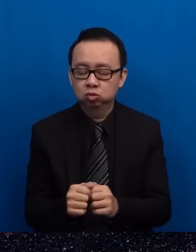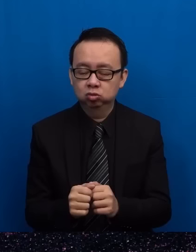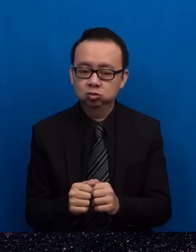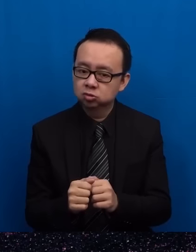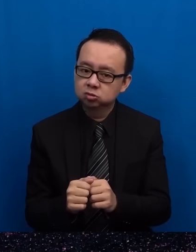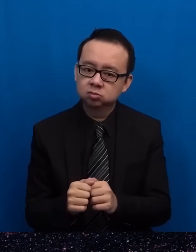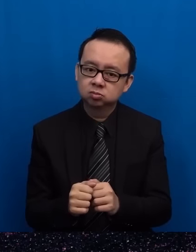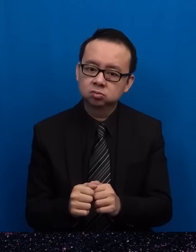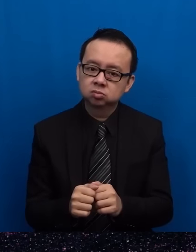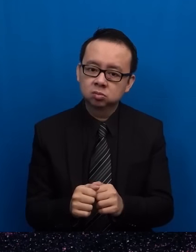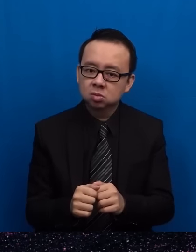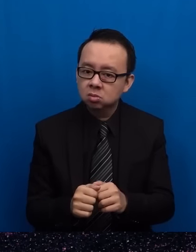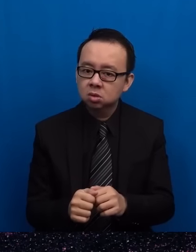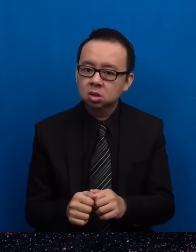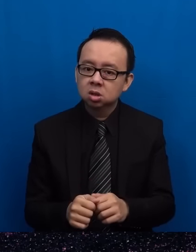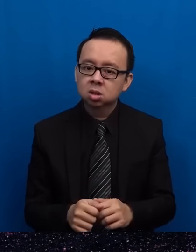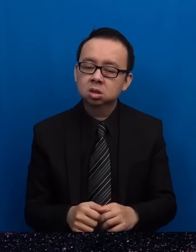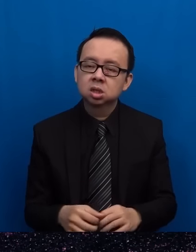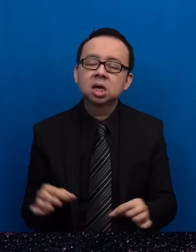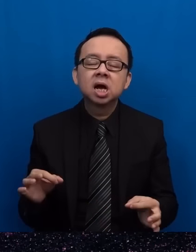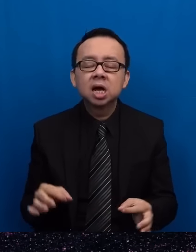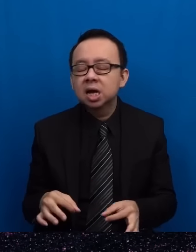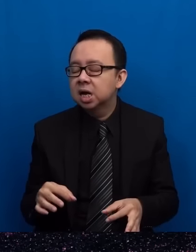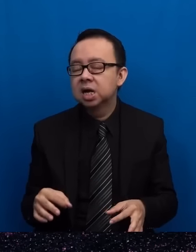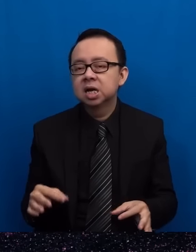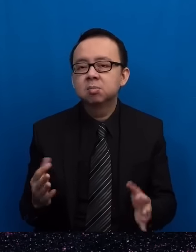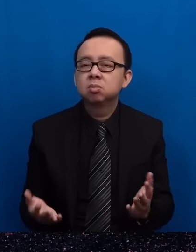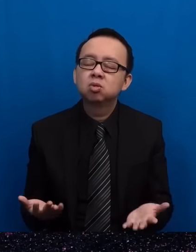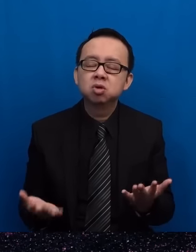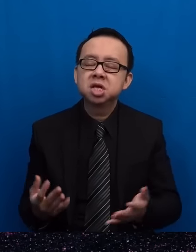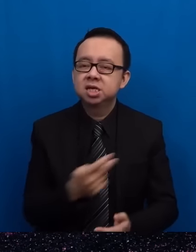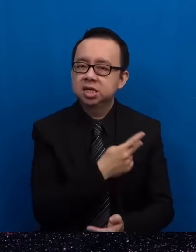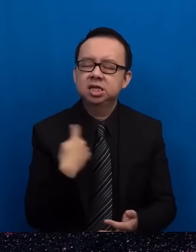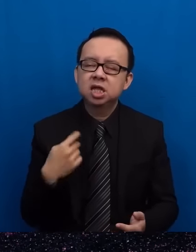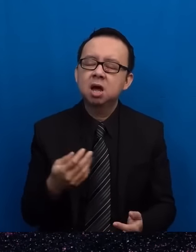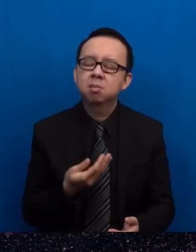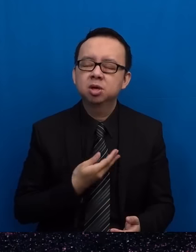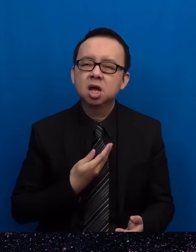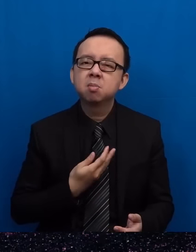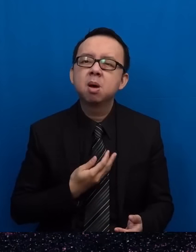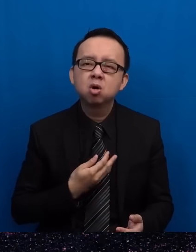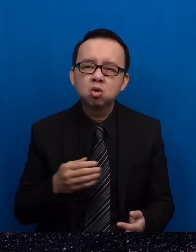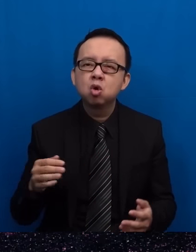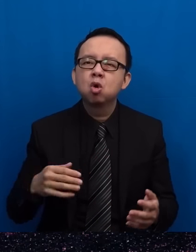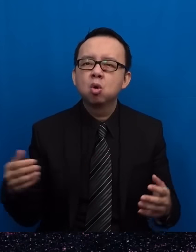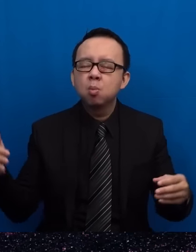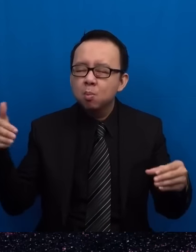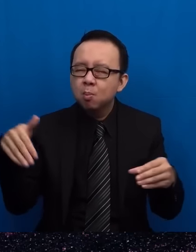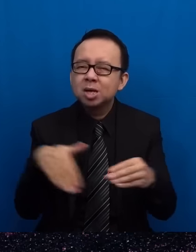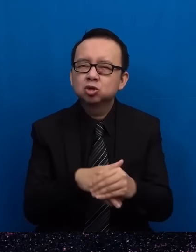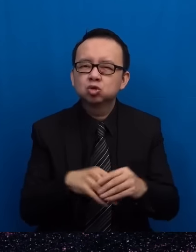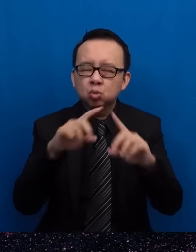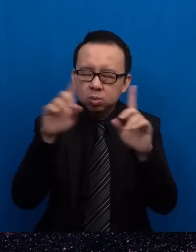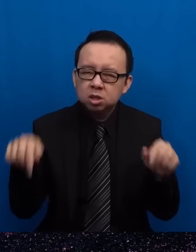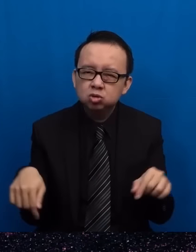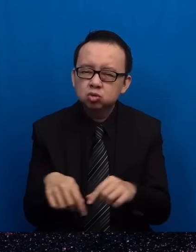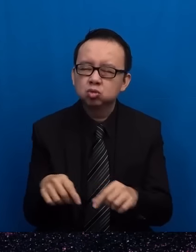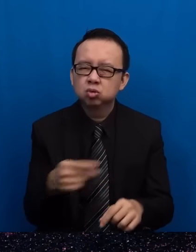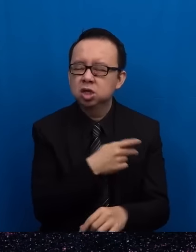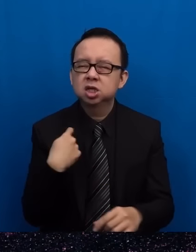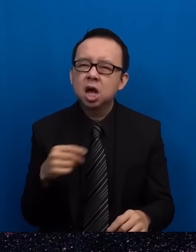ini salah, pakai kunci ini salah. Ternyata nggak dikunci. Kita cuma putar saja gagang pintunya, lalu terbuka